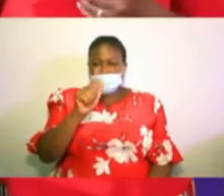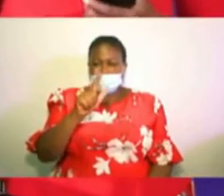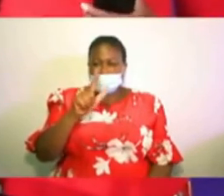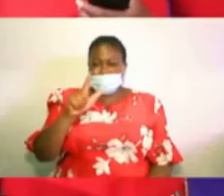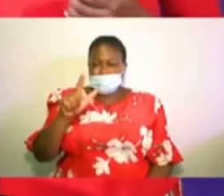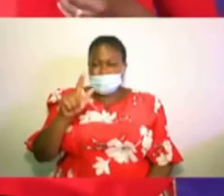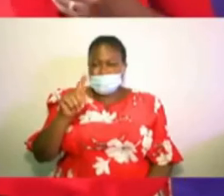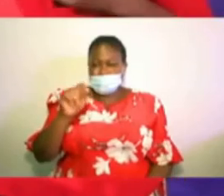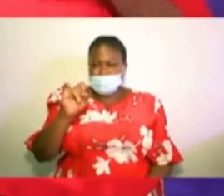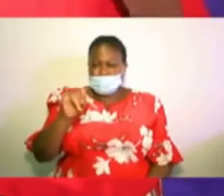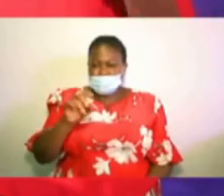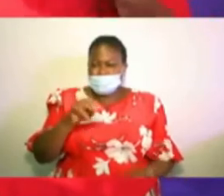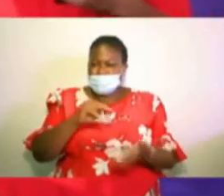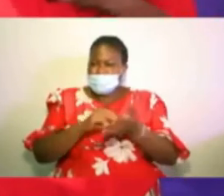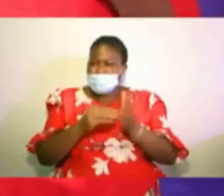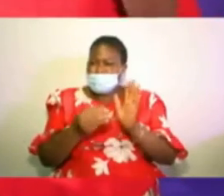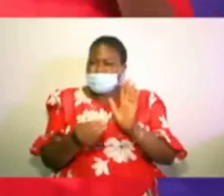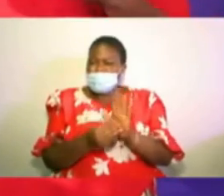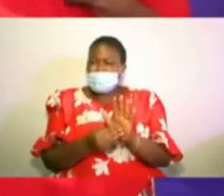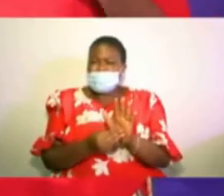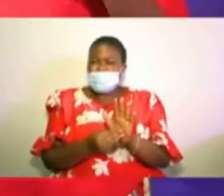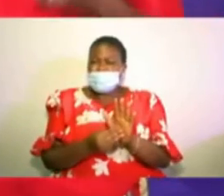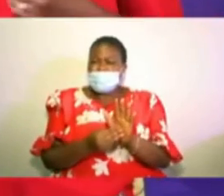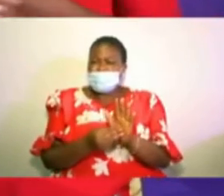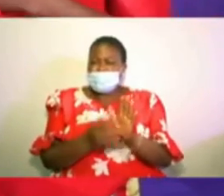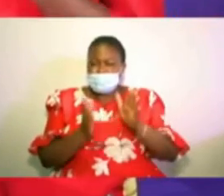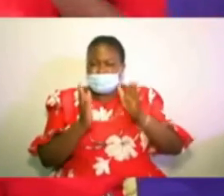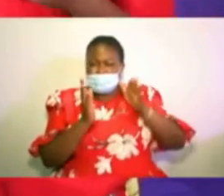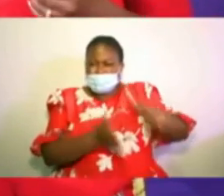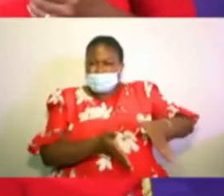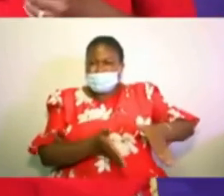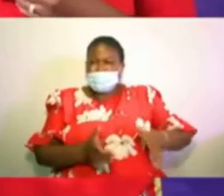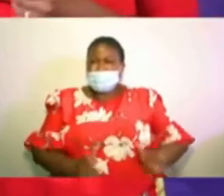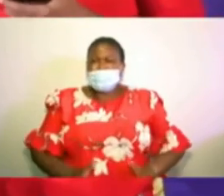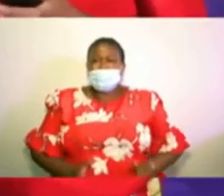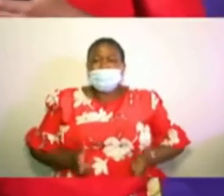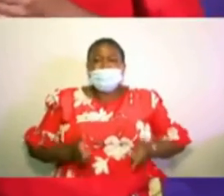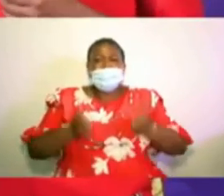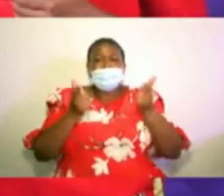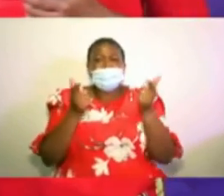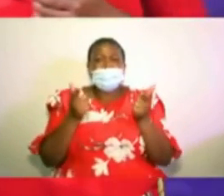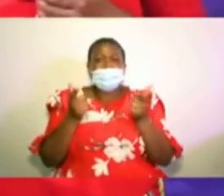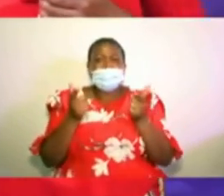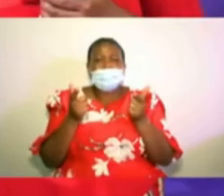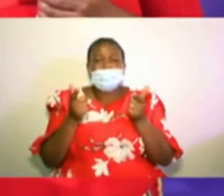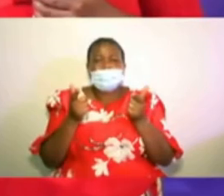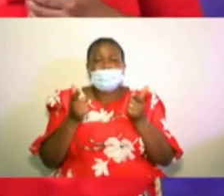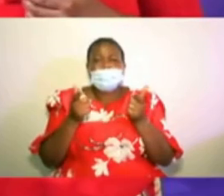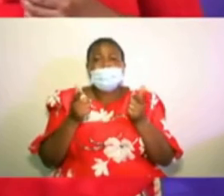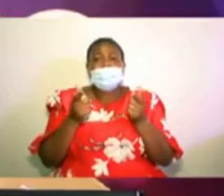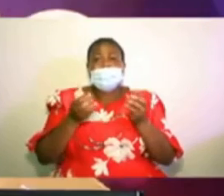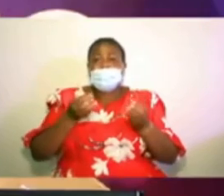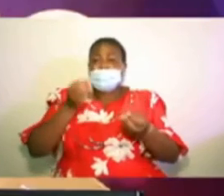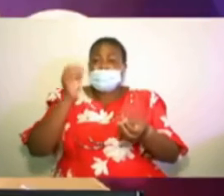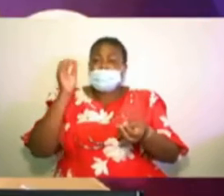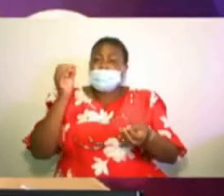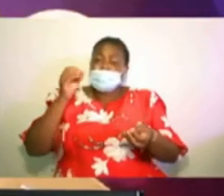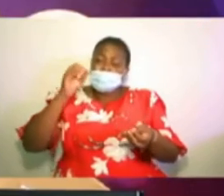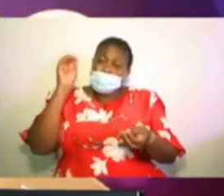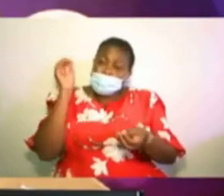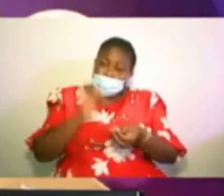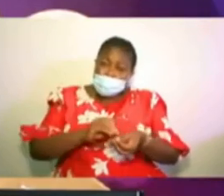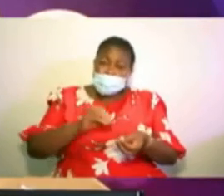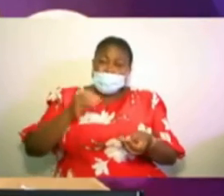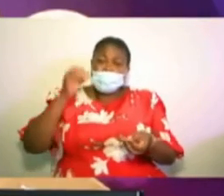vitalité, c'est une énergie physique et mentale abondante. Abundant physical and